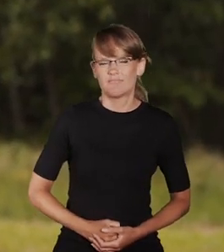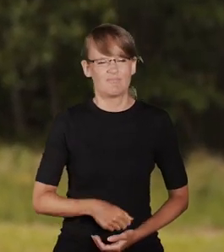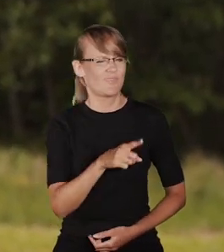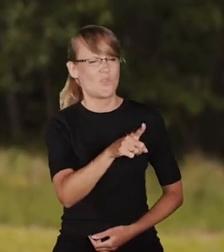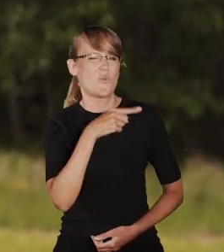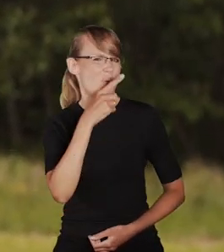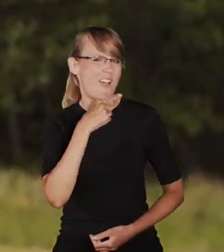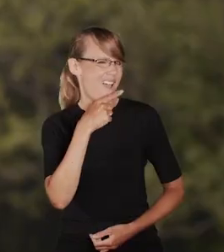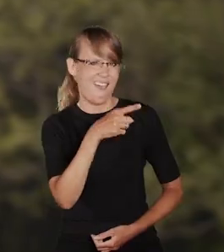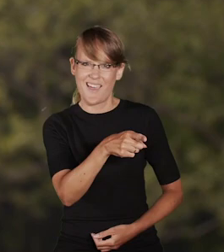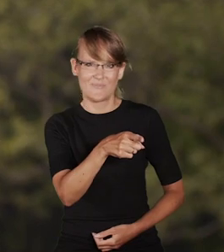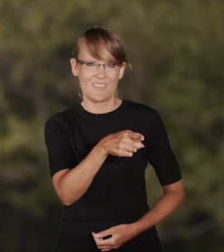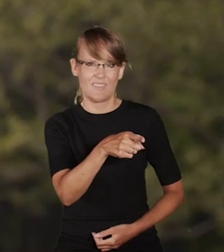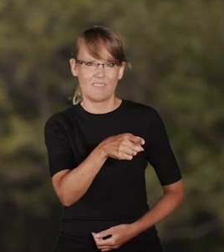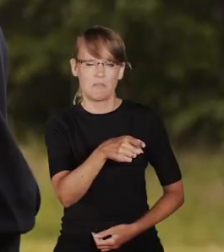chce pojedynkować?